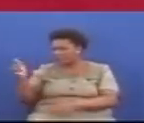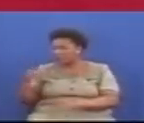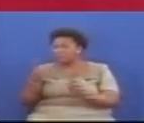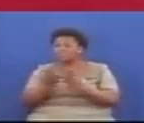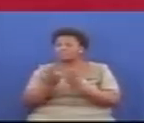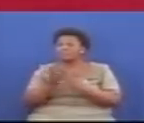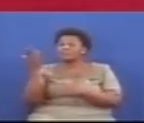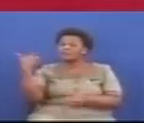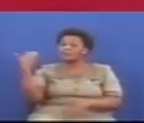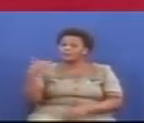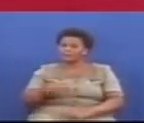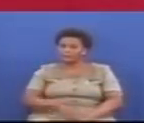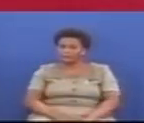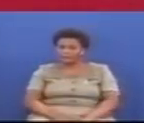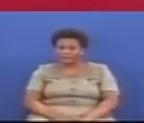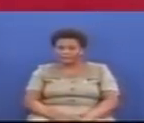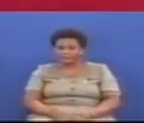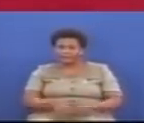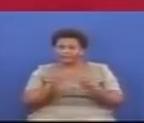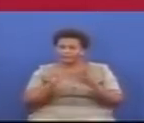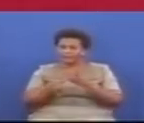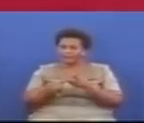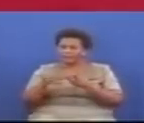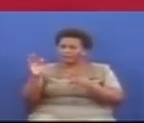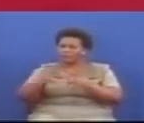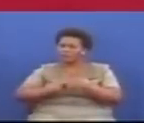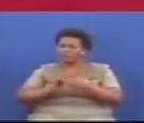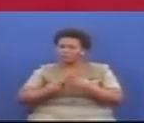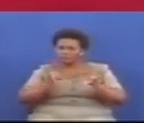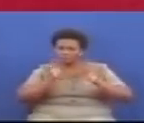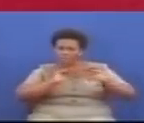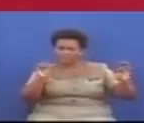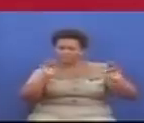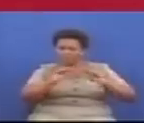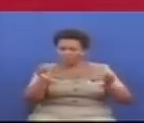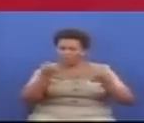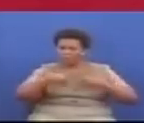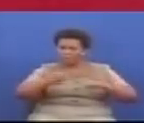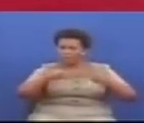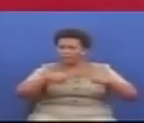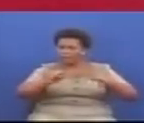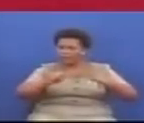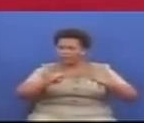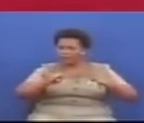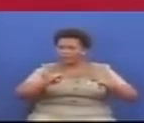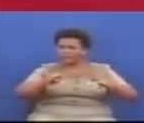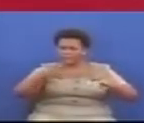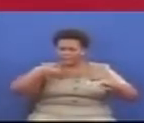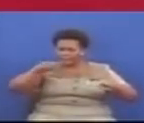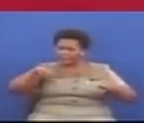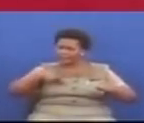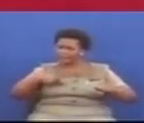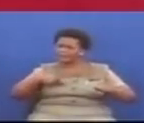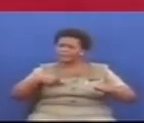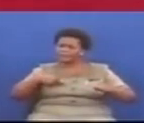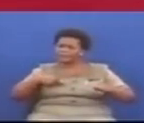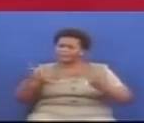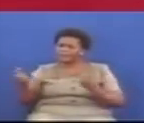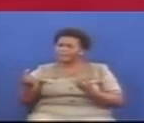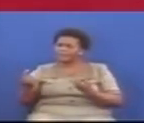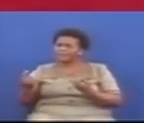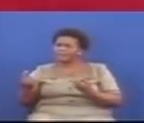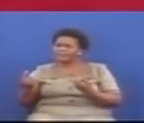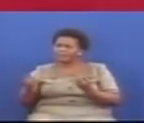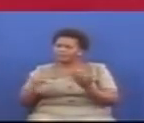ule. Lakini kuhusiana na swala mafunzo kwa mkoa wa Mara, tumekuwa na utaratibu mzuri tu jeshi la kupitia kikosi cha usalama barabarani wa